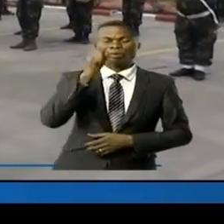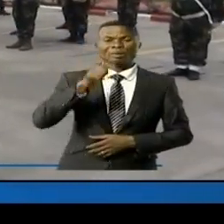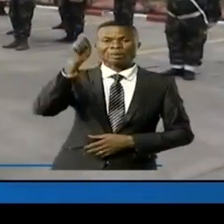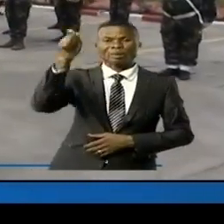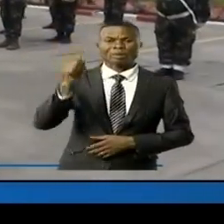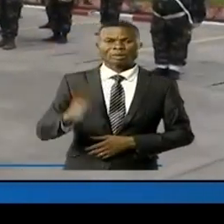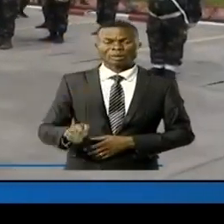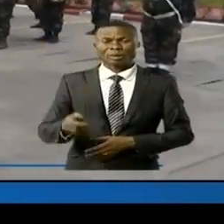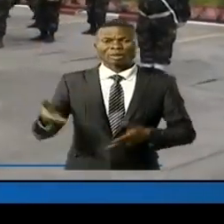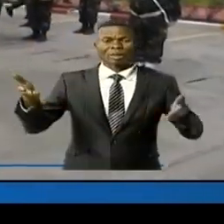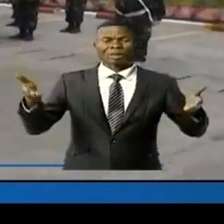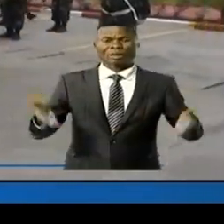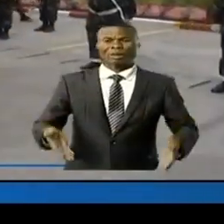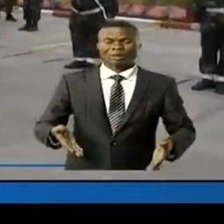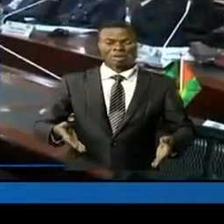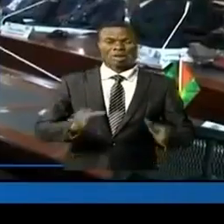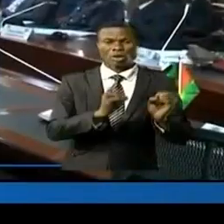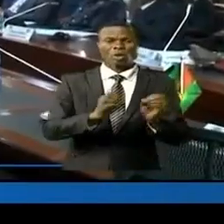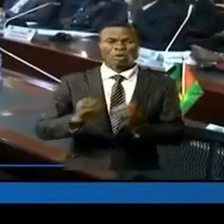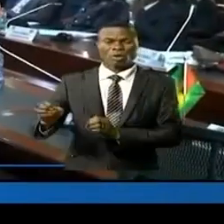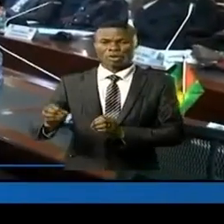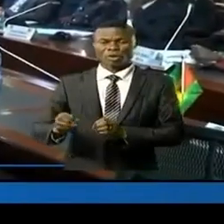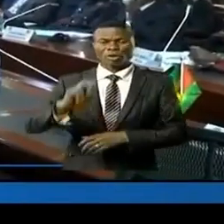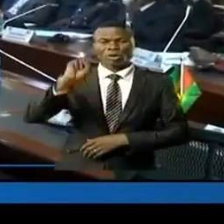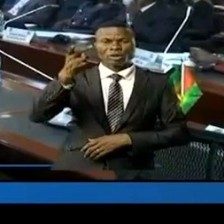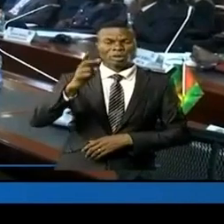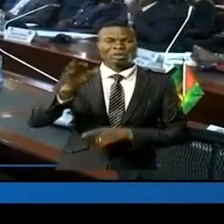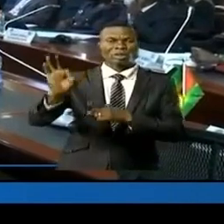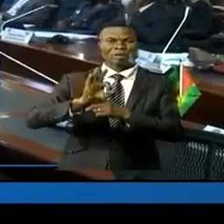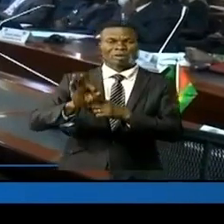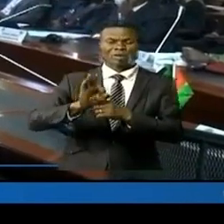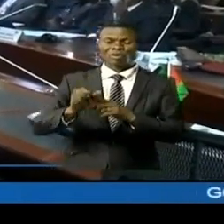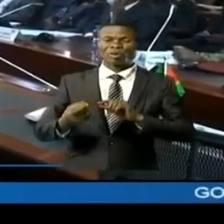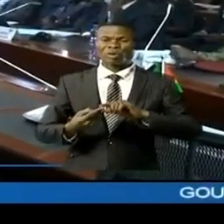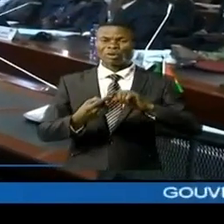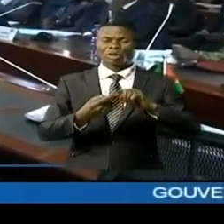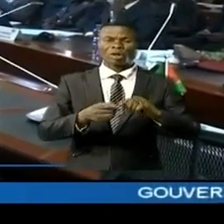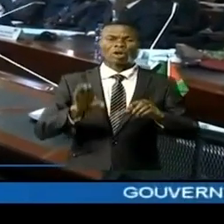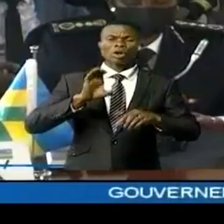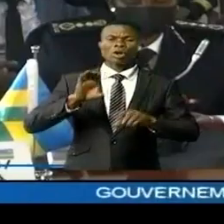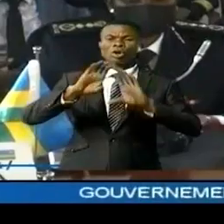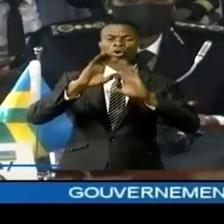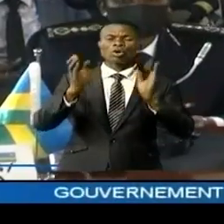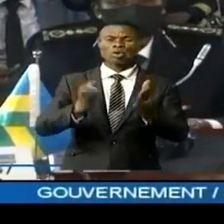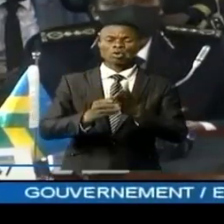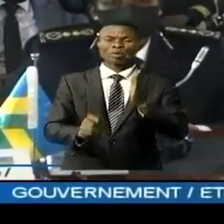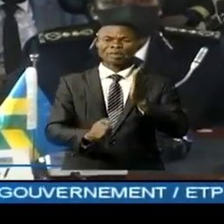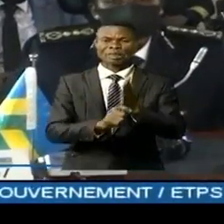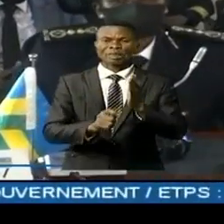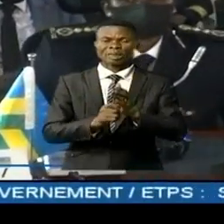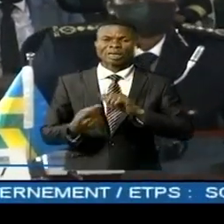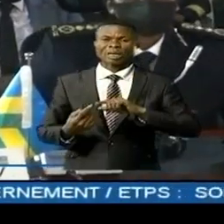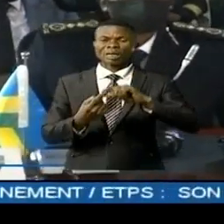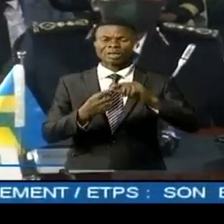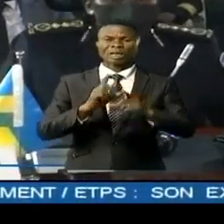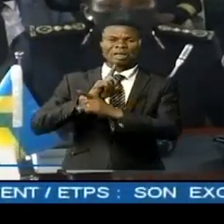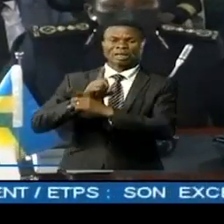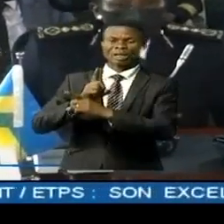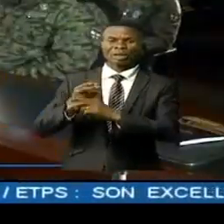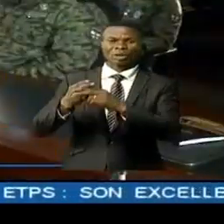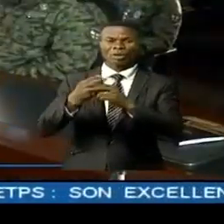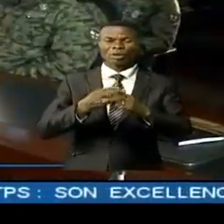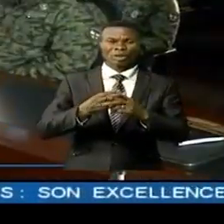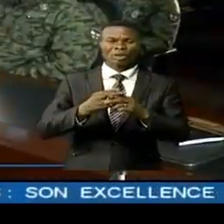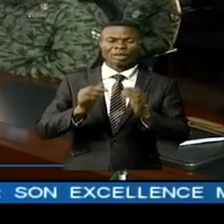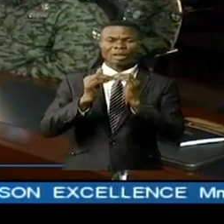c'est en présentiel qui s'est tenue la deuxième session extraordinaire du comité technique spécialisé sur la défense la sûreté et